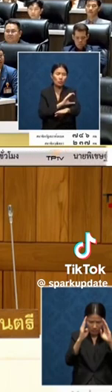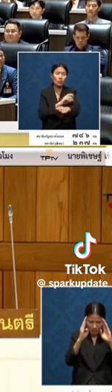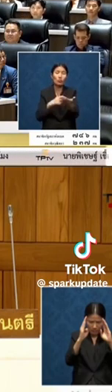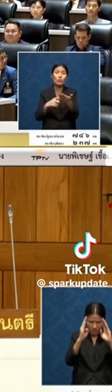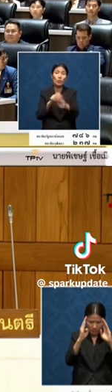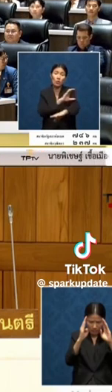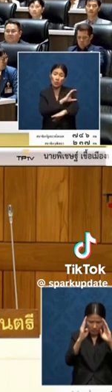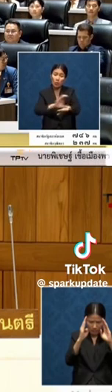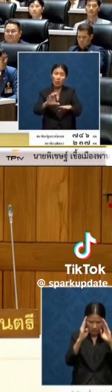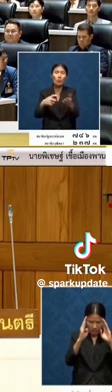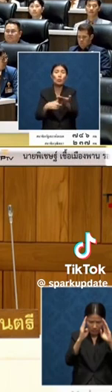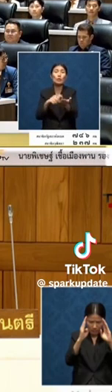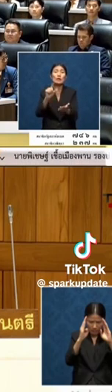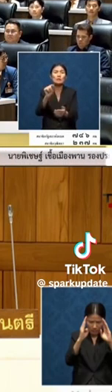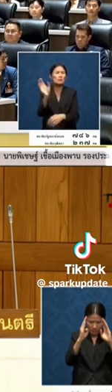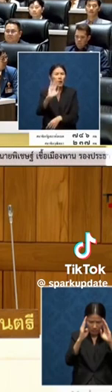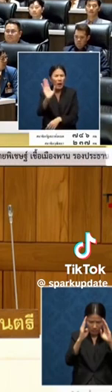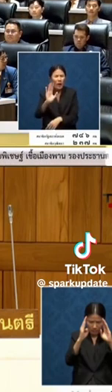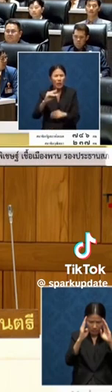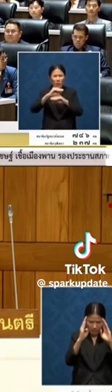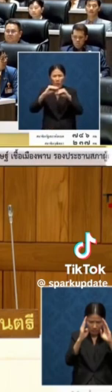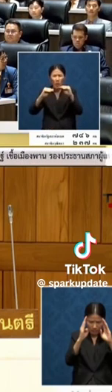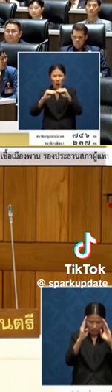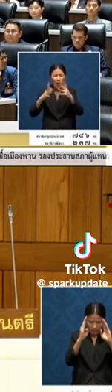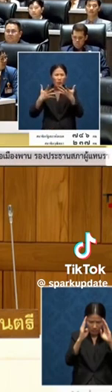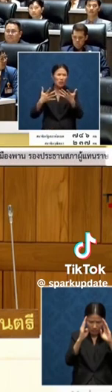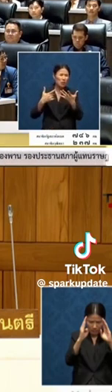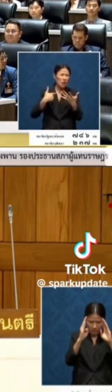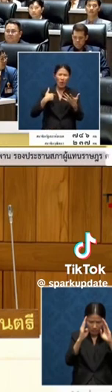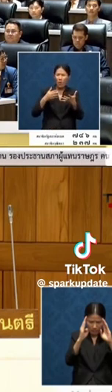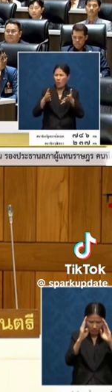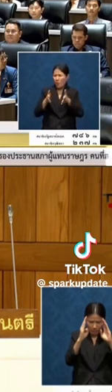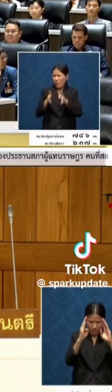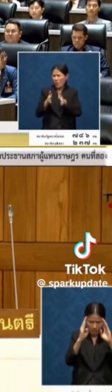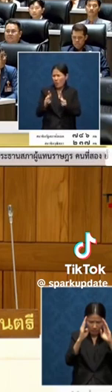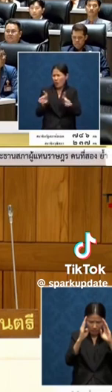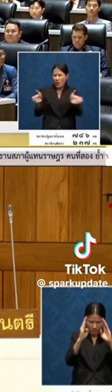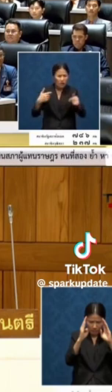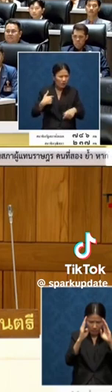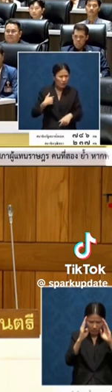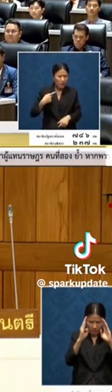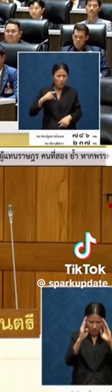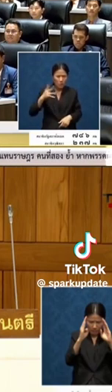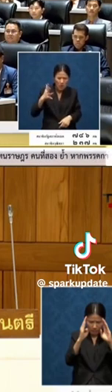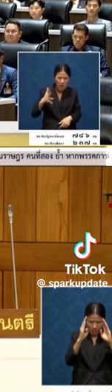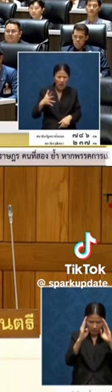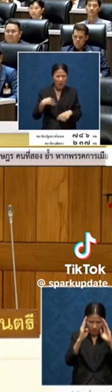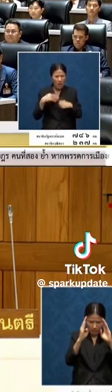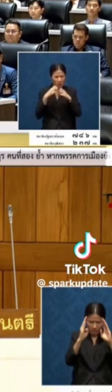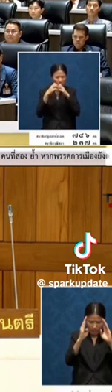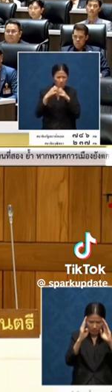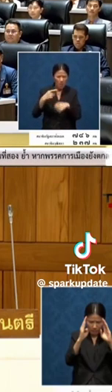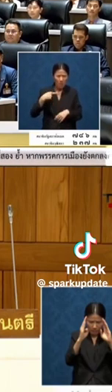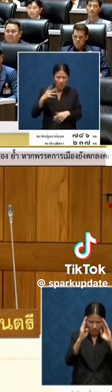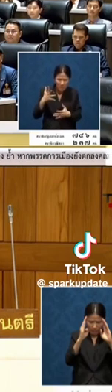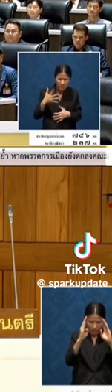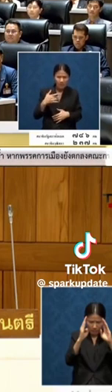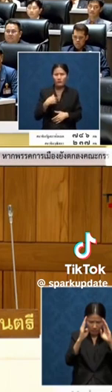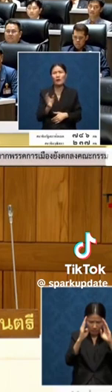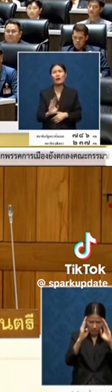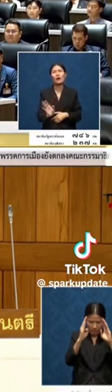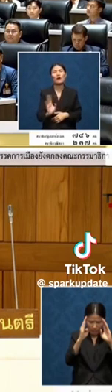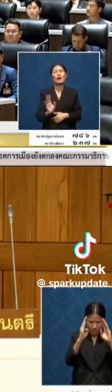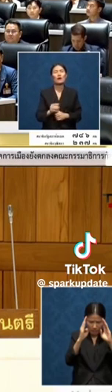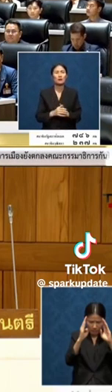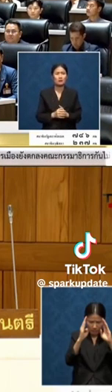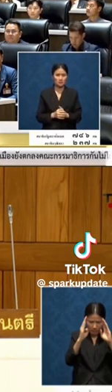วาดฝันโครงการขนาดใหญ่ที่มันใหญ่เวอร์แบบเกินจำเป็นซ้ำซ้อนไม่คุ้มค่าผมหวังว่า